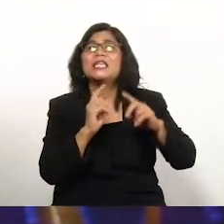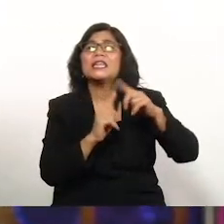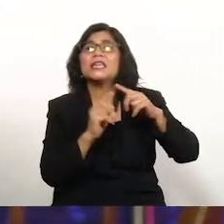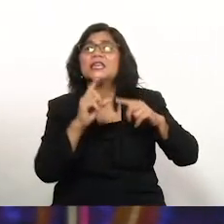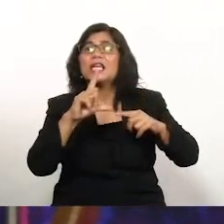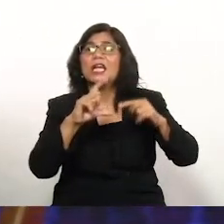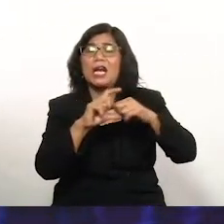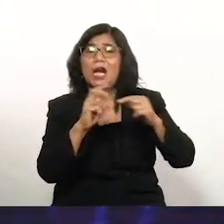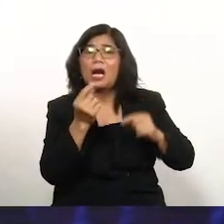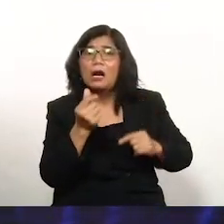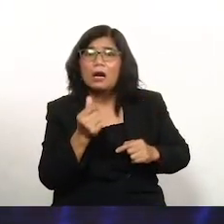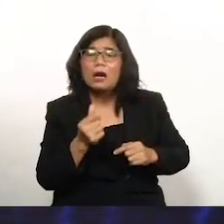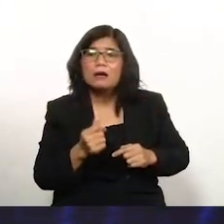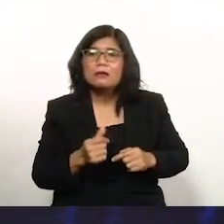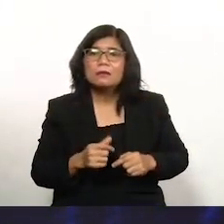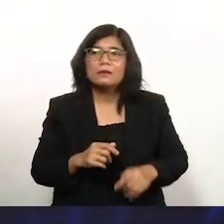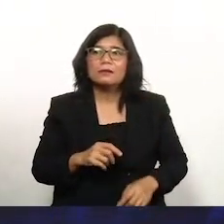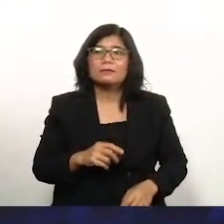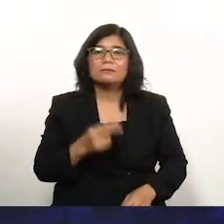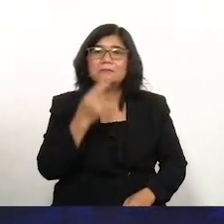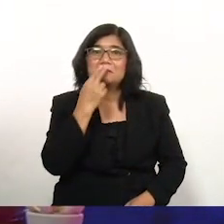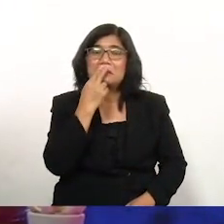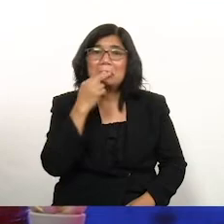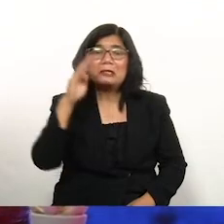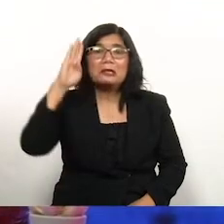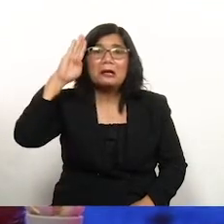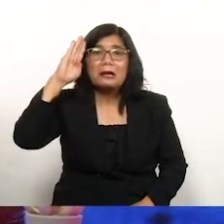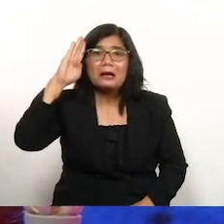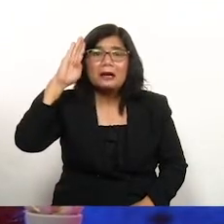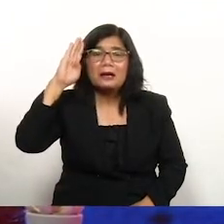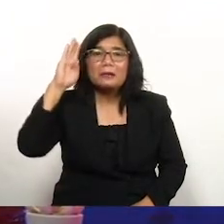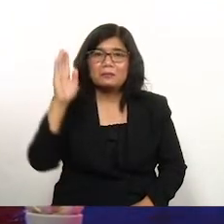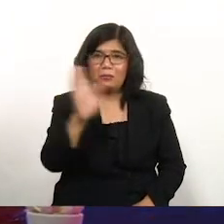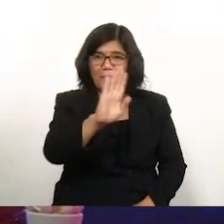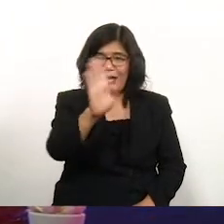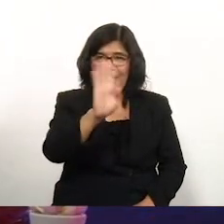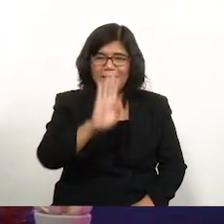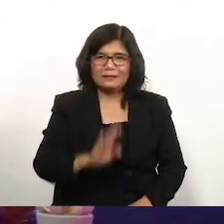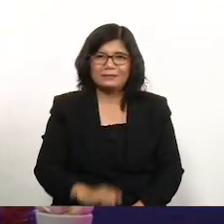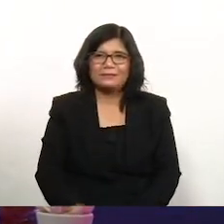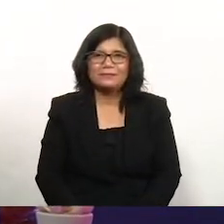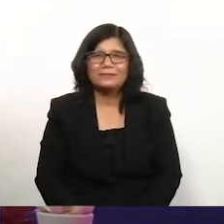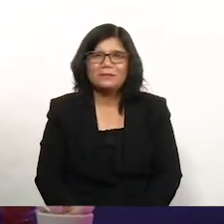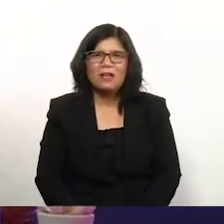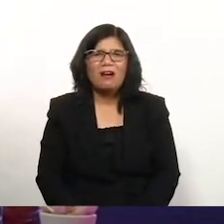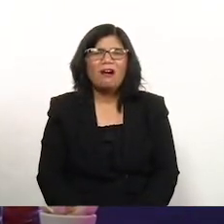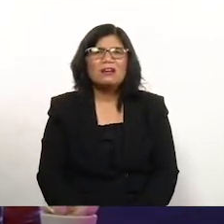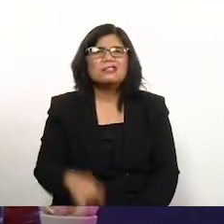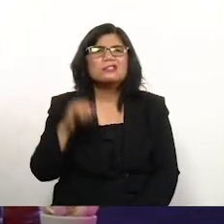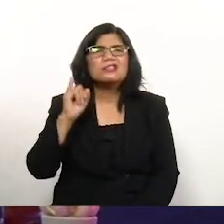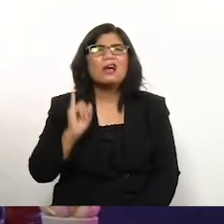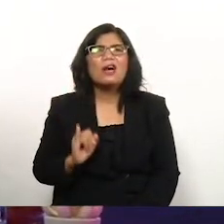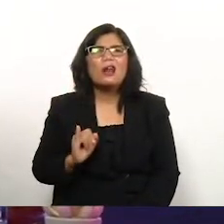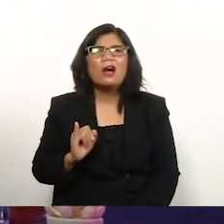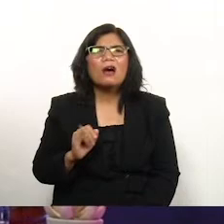Hai cukup bukan Allah yang senang melihat orang menderita Saya bingung kok seperti ada pengajaran-pengajaran hari-hari ini makin menderita